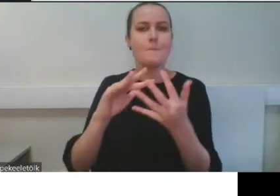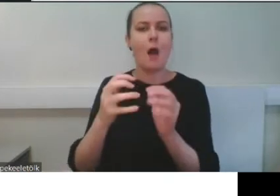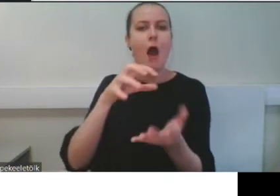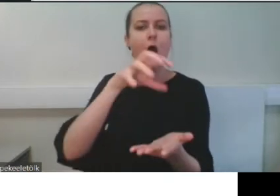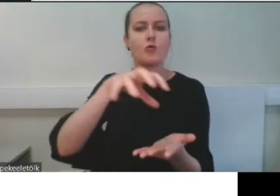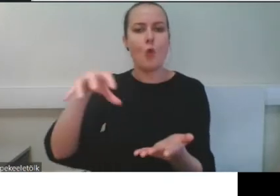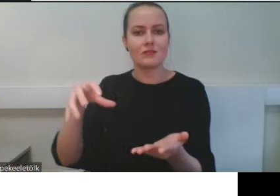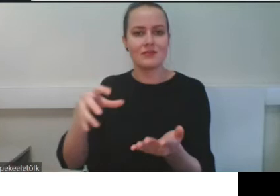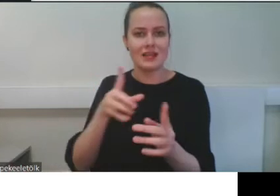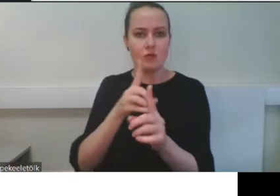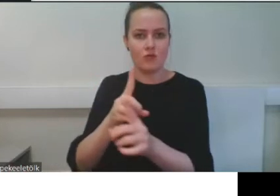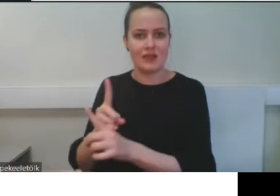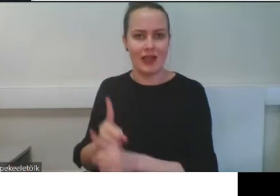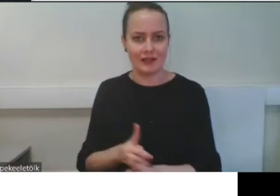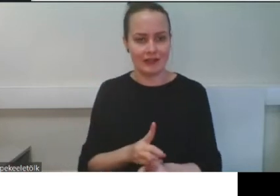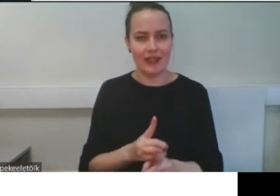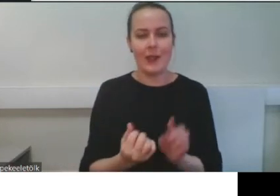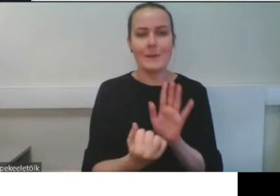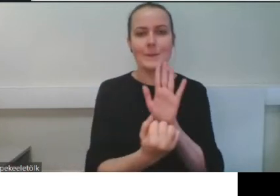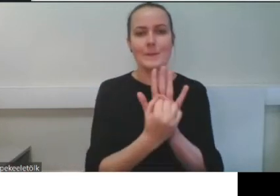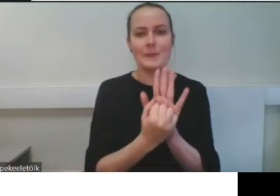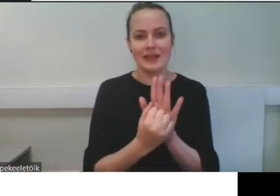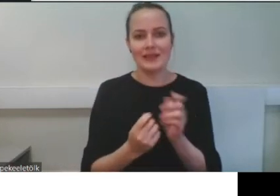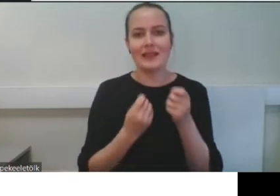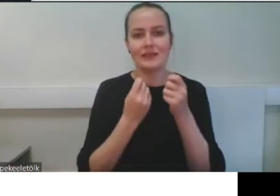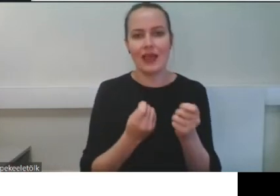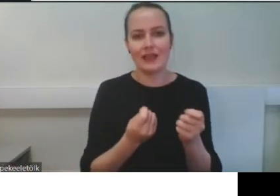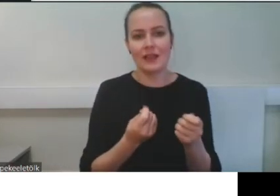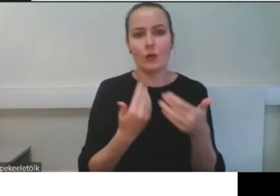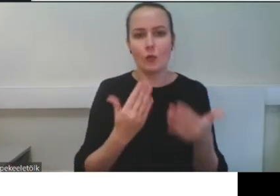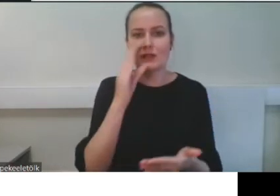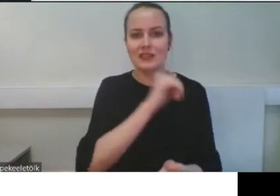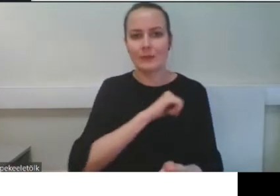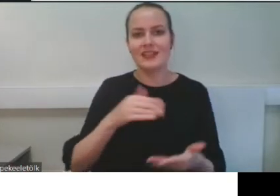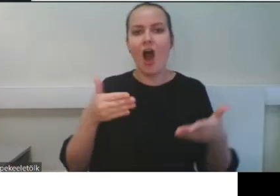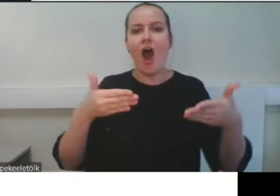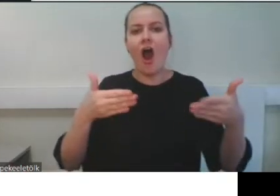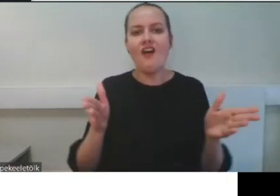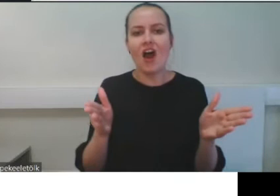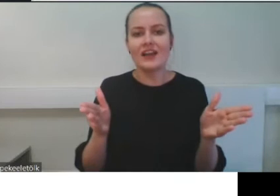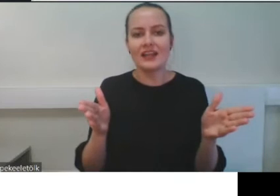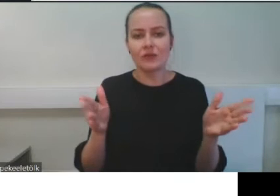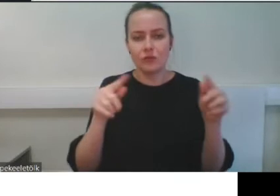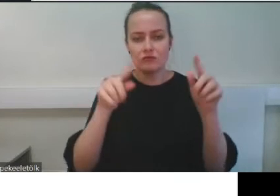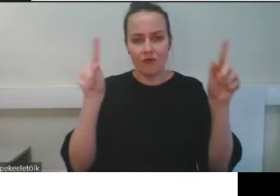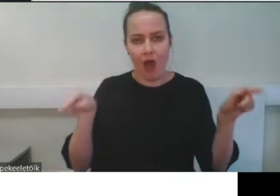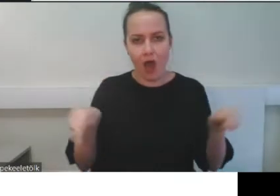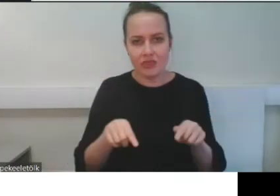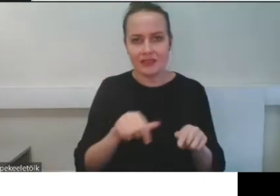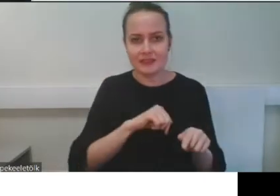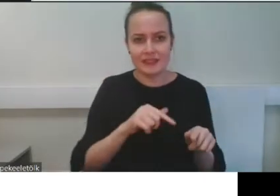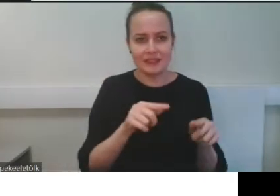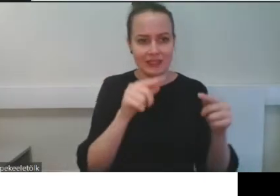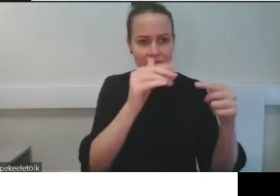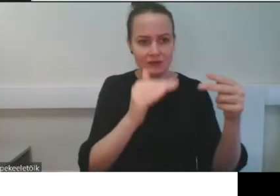iga üksikisiku kohta vajadusel ja sealt siis Sotsiaalministeeriumile vaadata erinevaid koonde ,